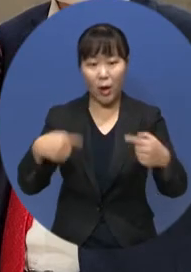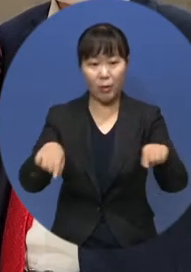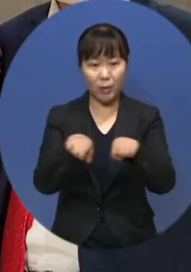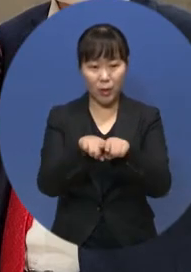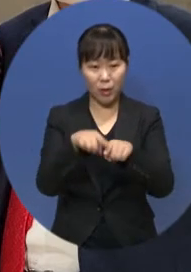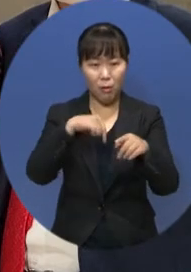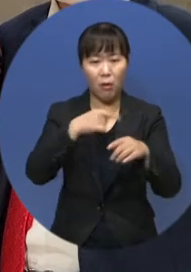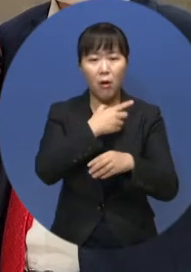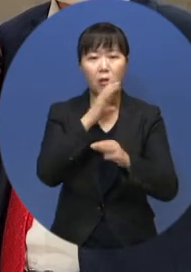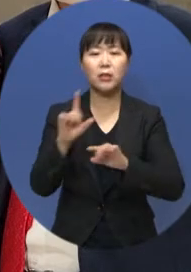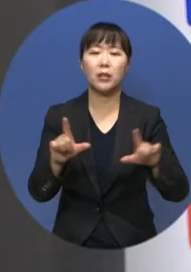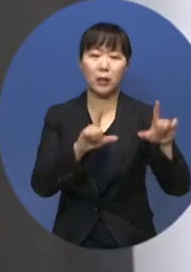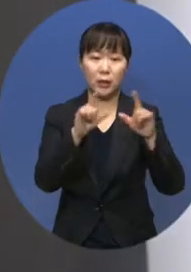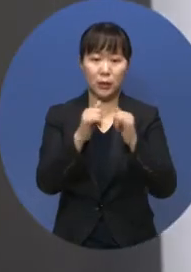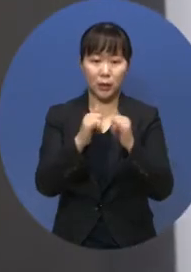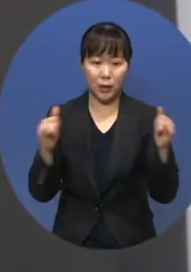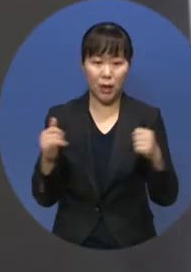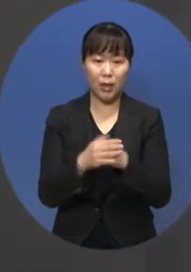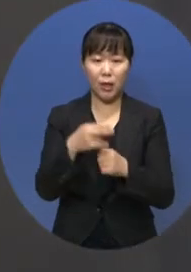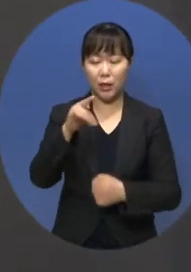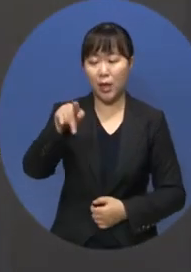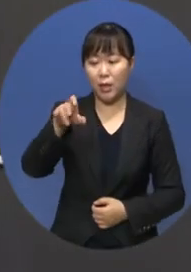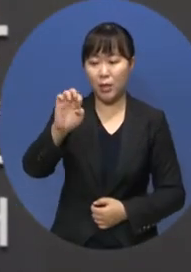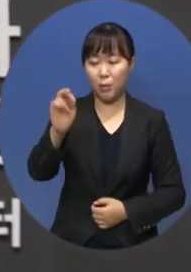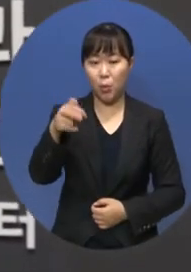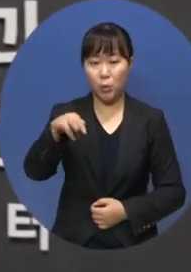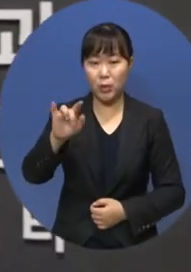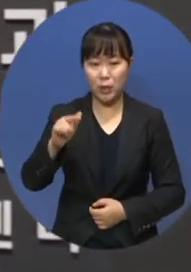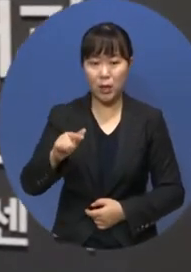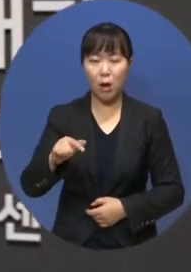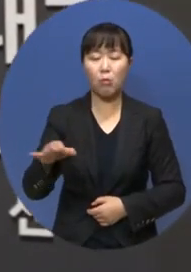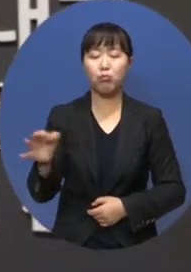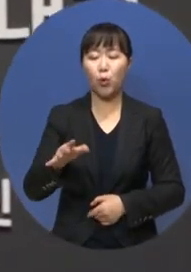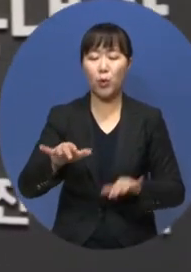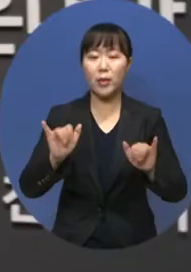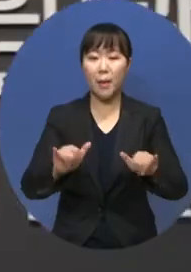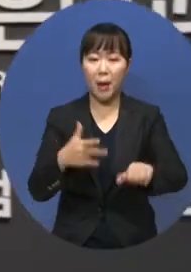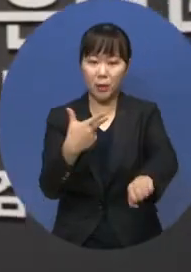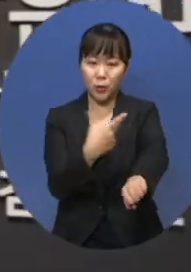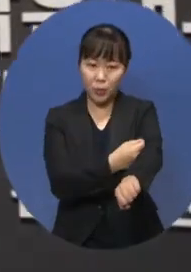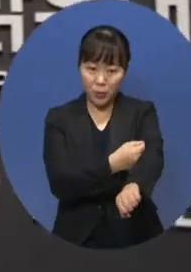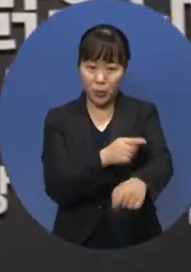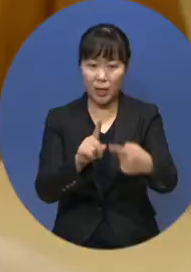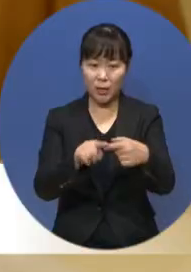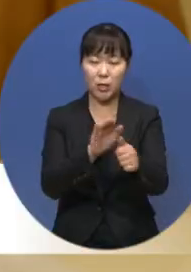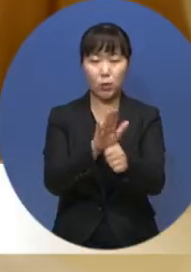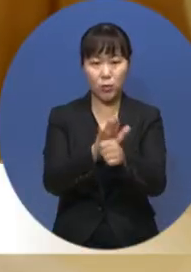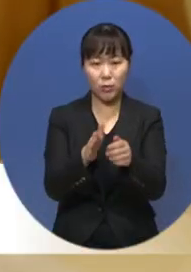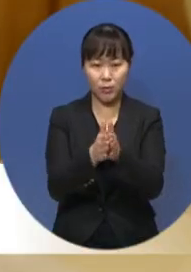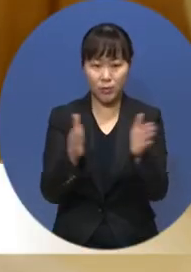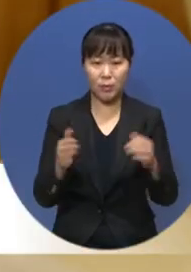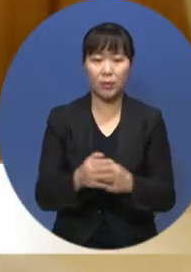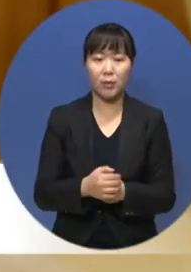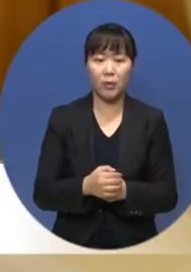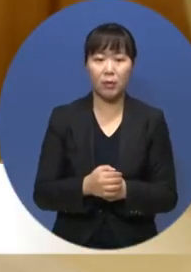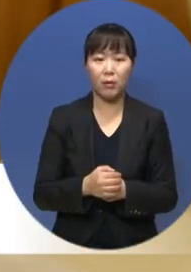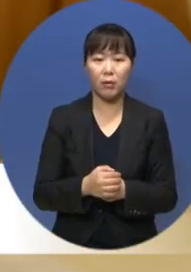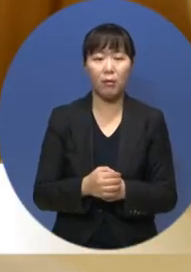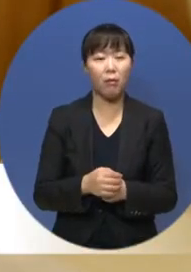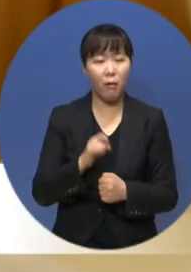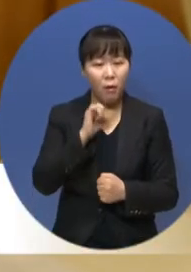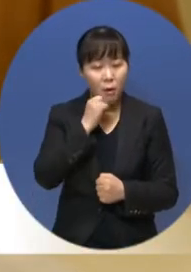취약계층 독거 어르신들께 대상포진 무료예방접종을 지원하기 시작했습니다. 저소득